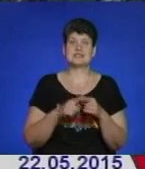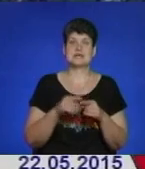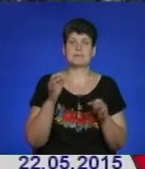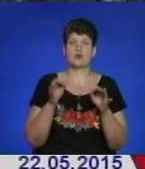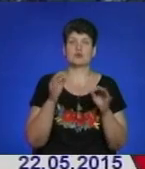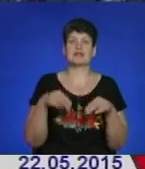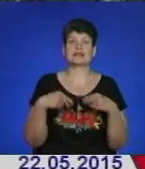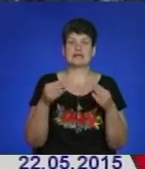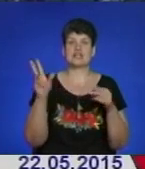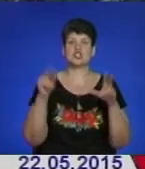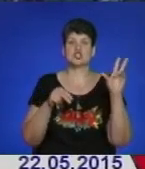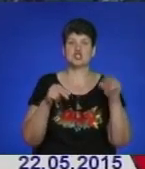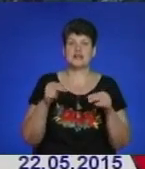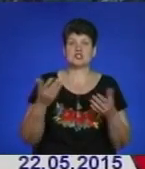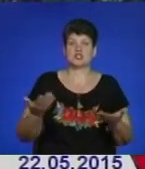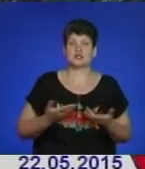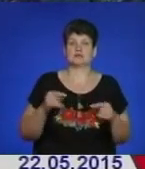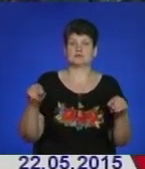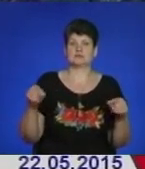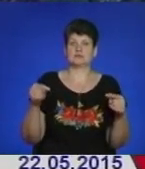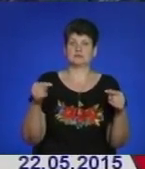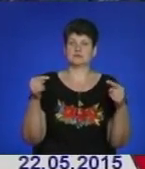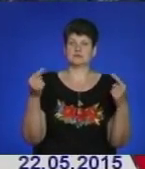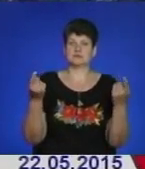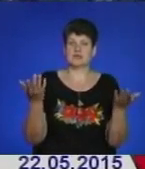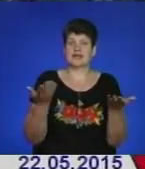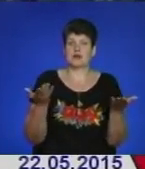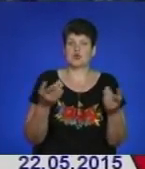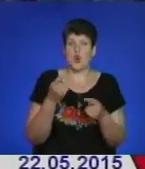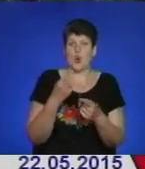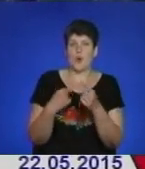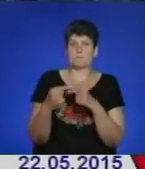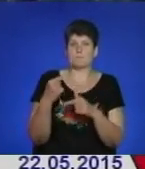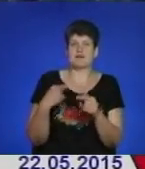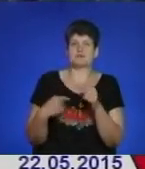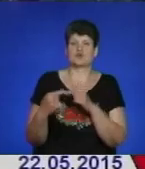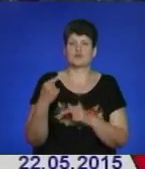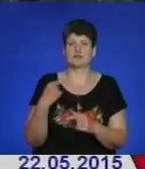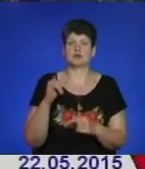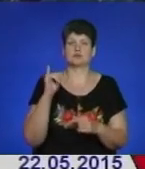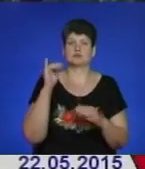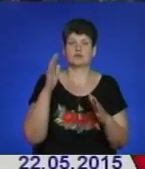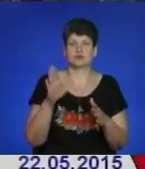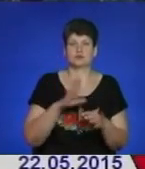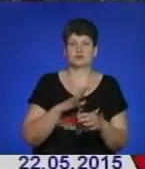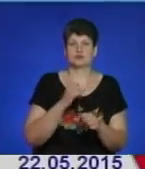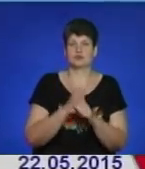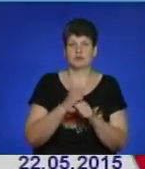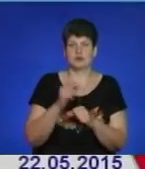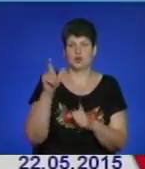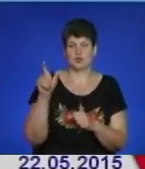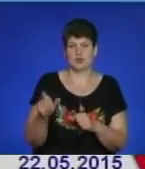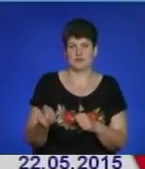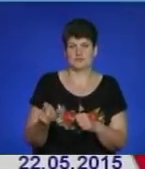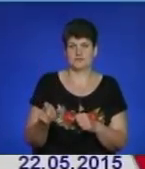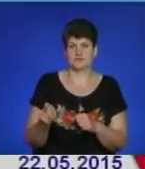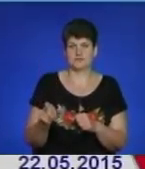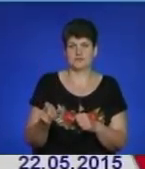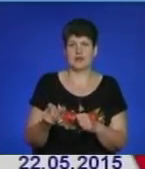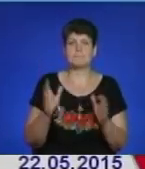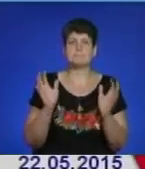дати шанс і далі жити, і відновлюватись, і якось компенсувати той негатив, який наробила людина. Відтак